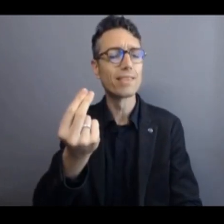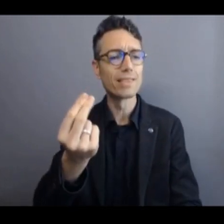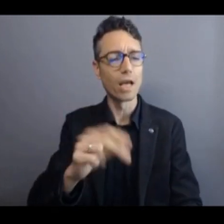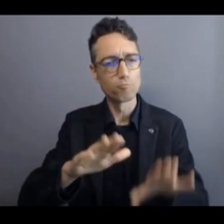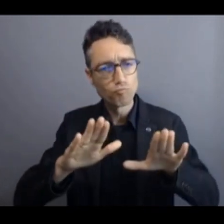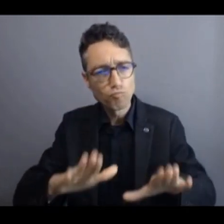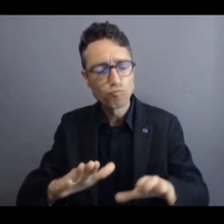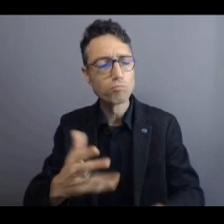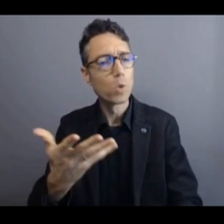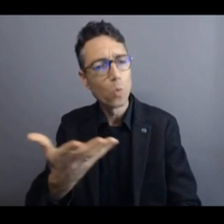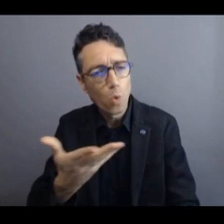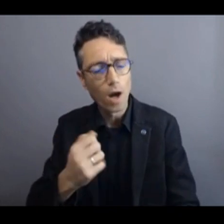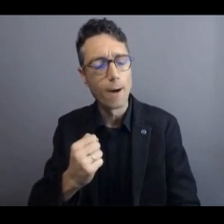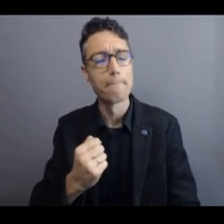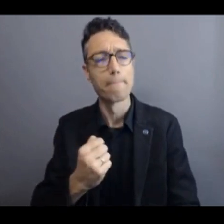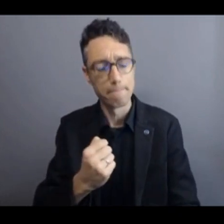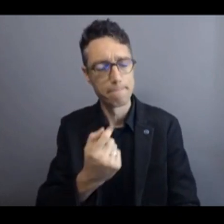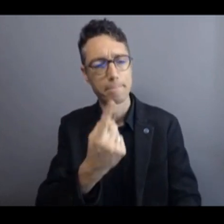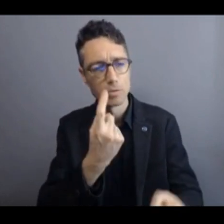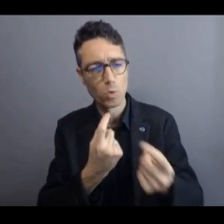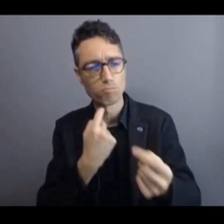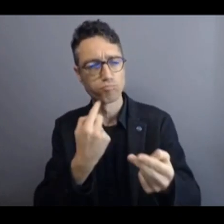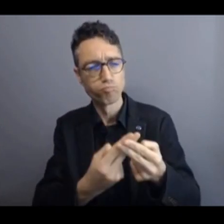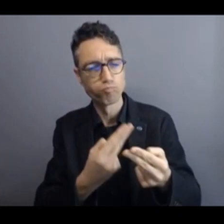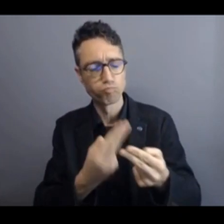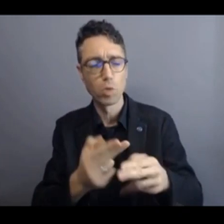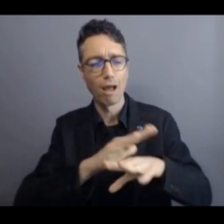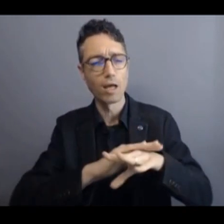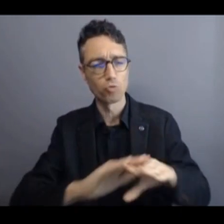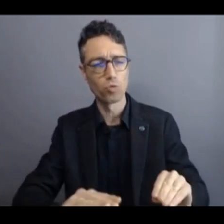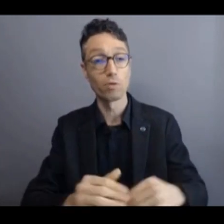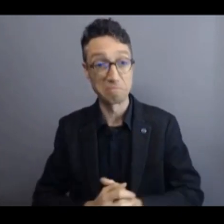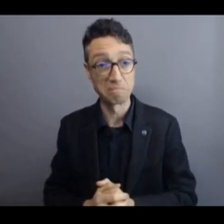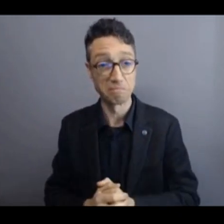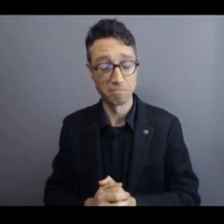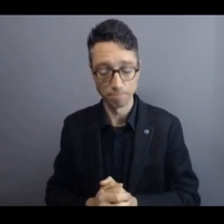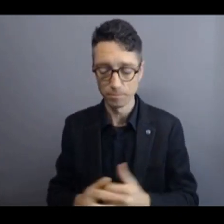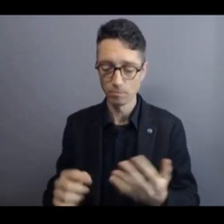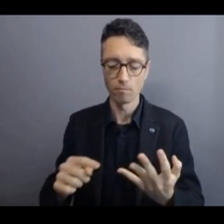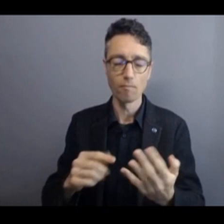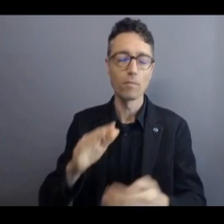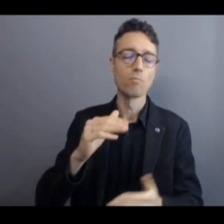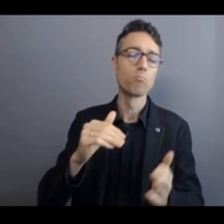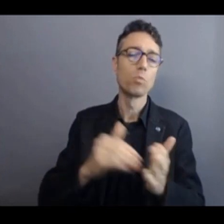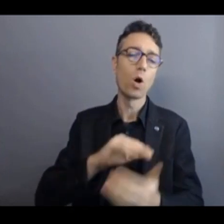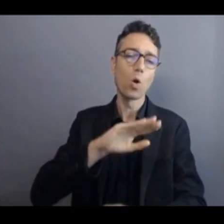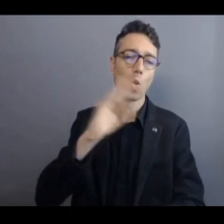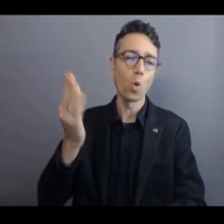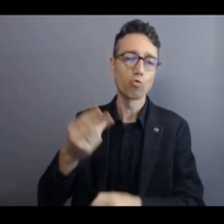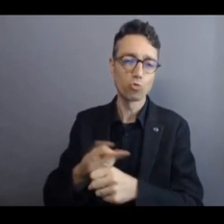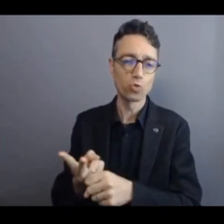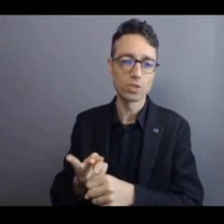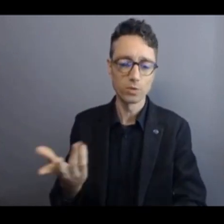répondre à leurs questions. On a d'autres outils, on va dire indirects. Par exemple, la mise en place d'une